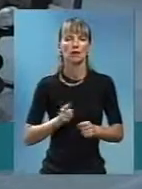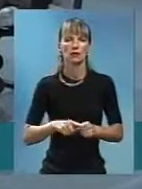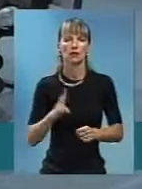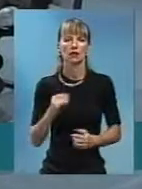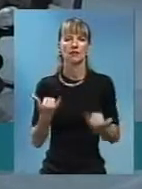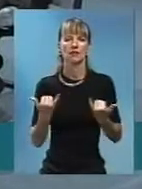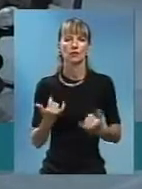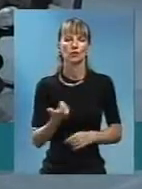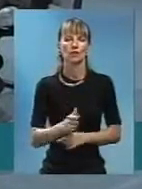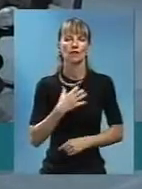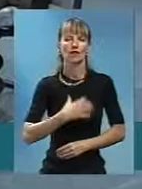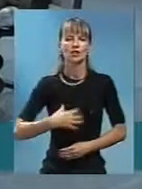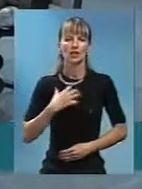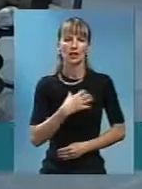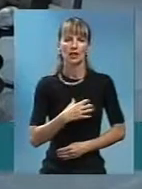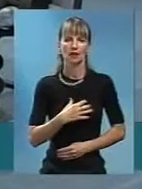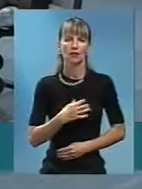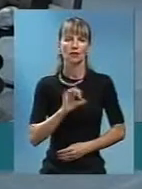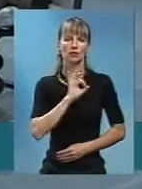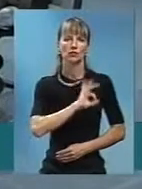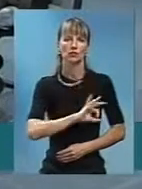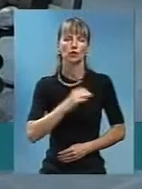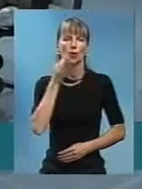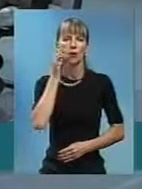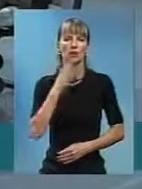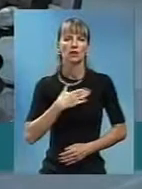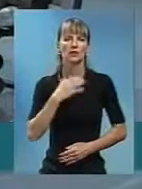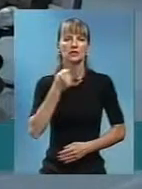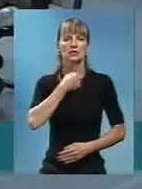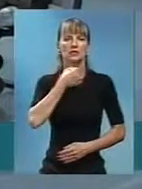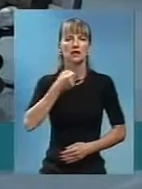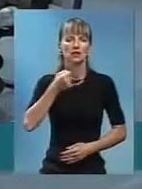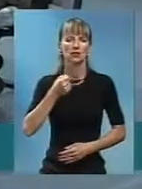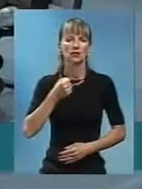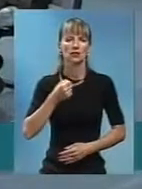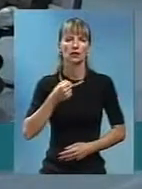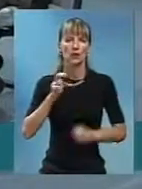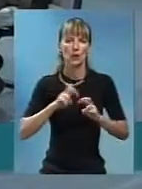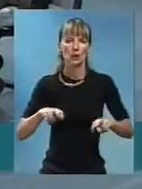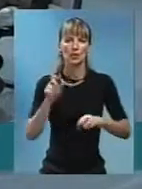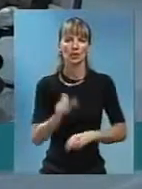дуже важливо, користуючись досвідом наших старших дослідників,